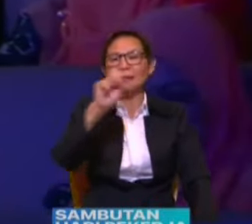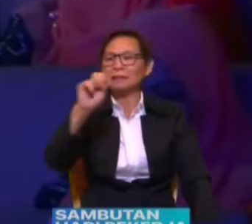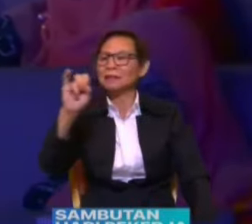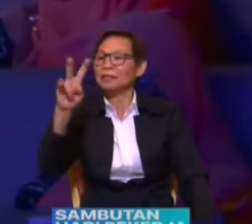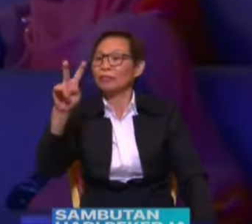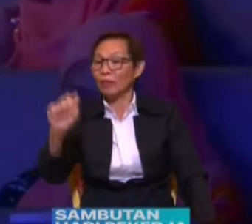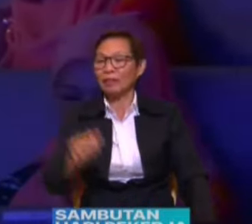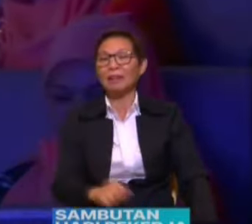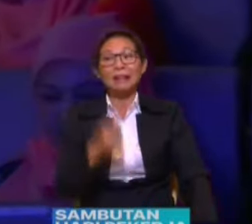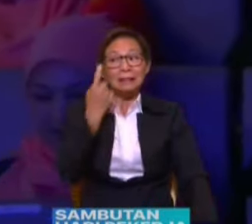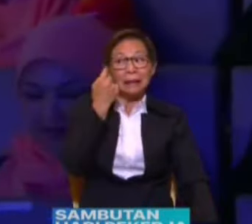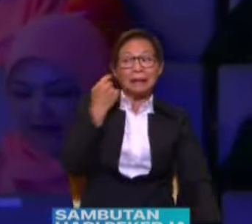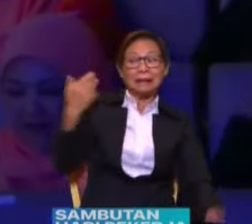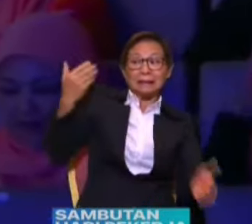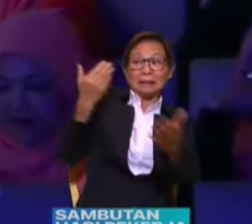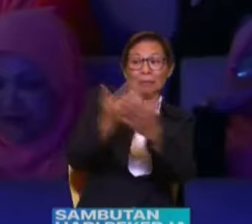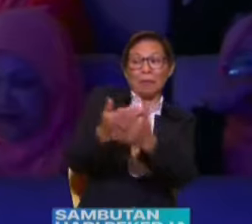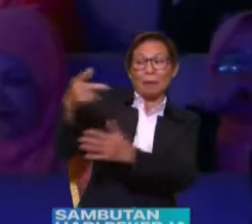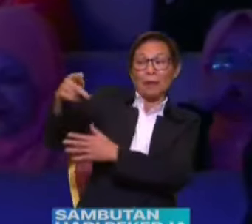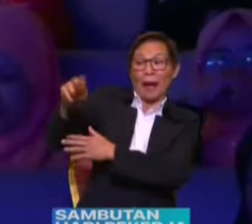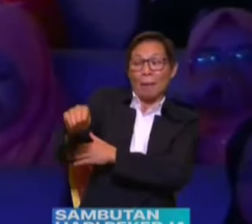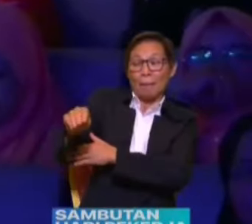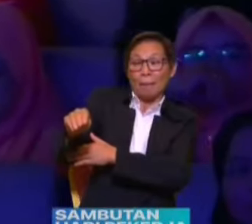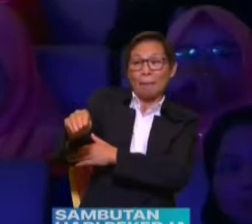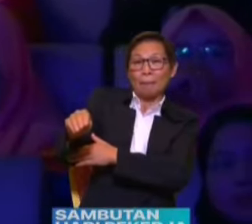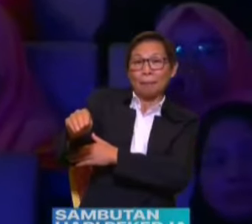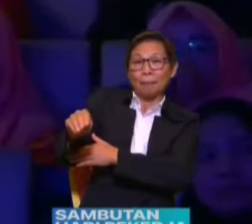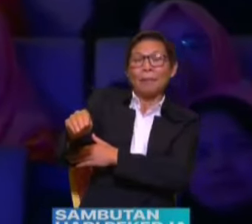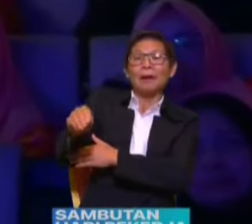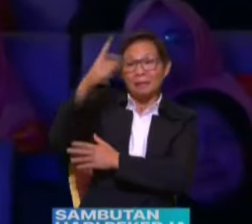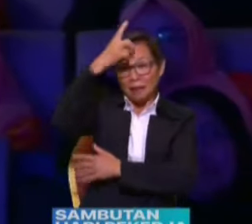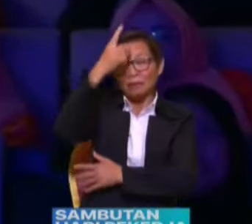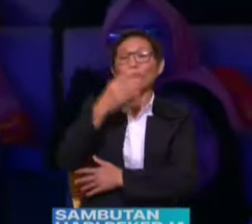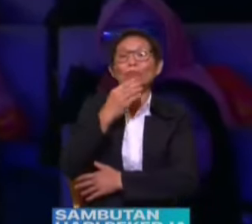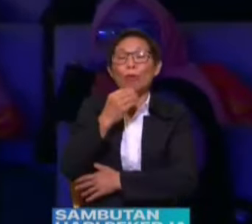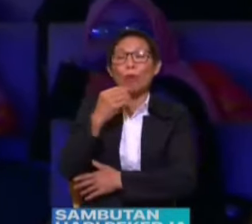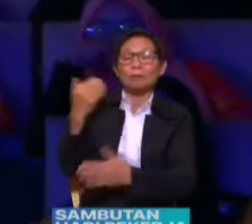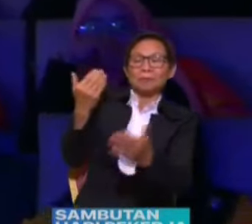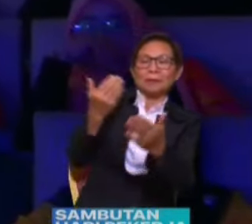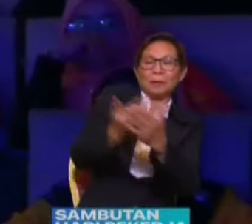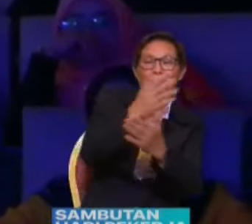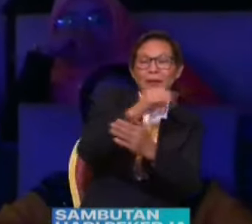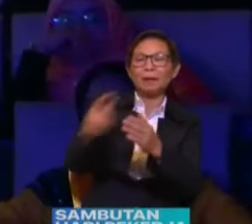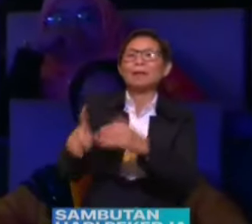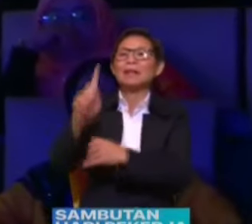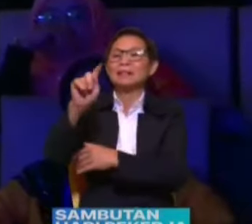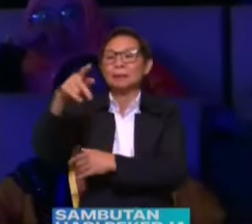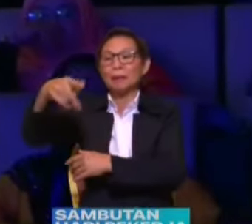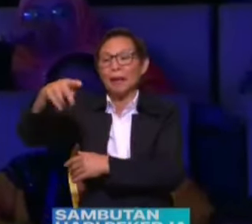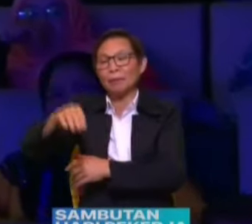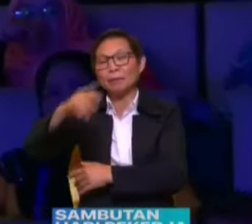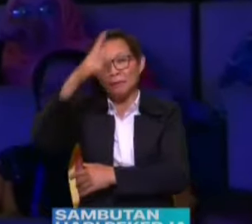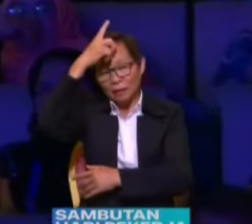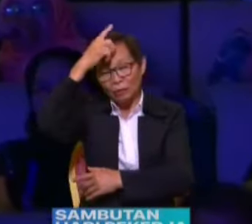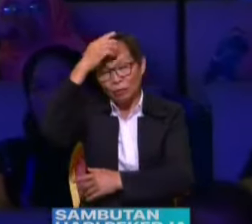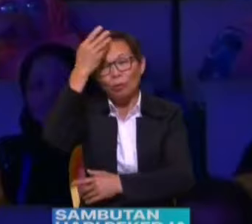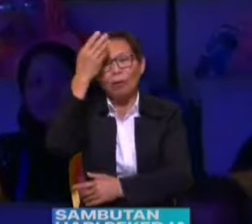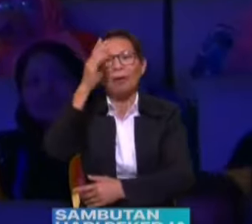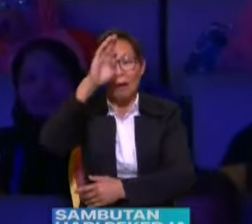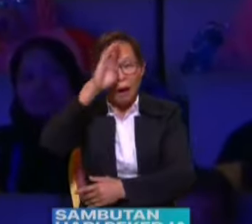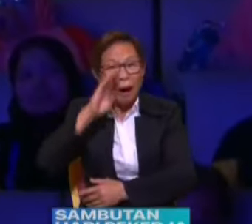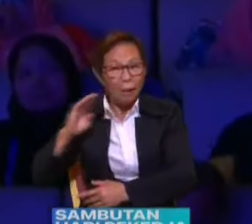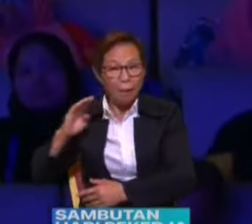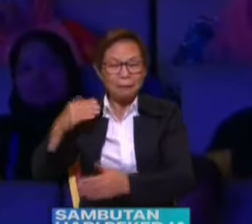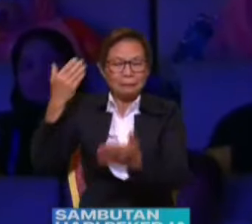tadi ketibaan Yang Amat Berhormat Perdana Menteri Datuk Sri Anwar bin Ibrahim, dan juga timbalan Perdana Menteri Datuk Sri Dr. Ahmad